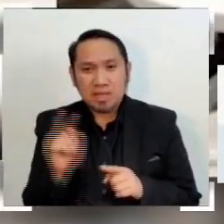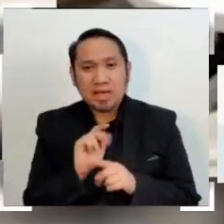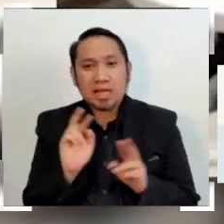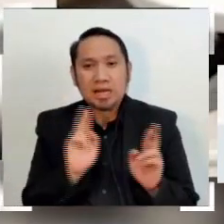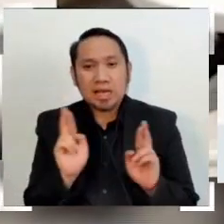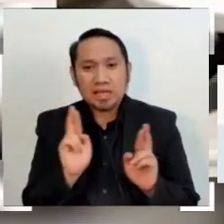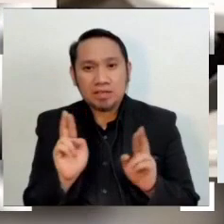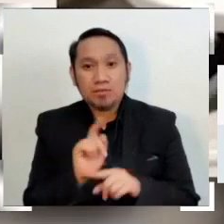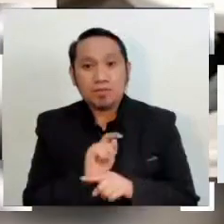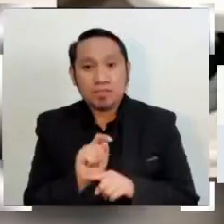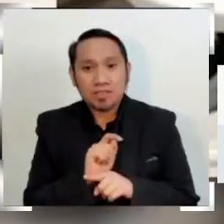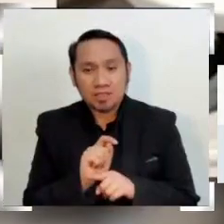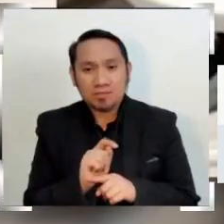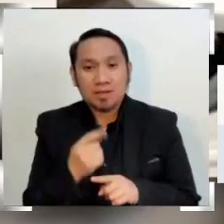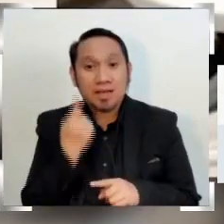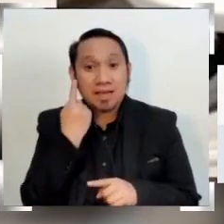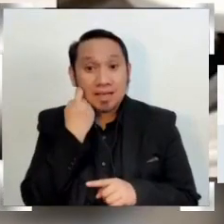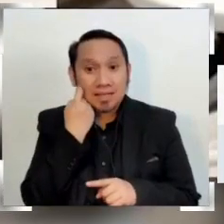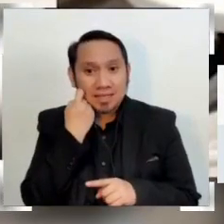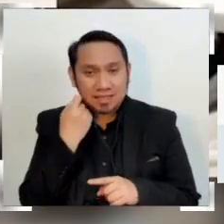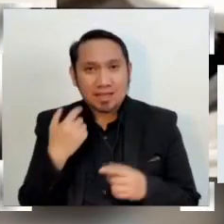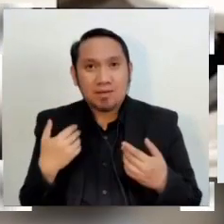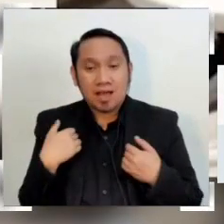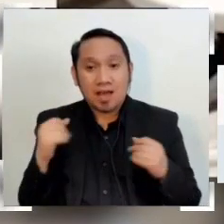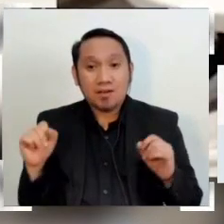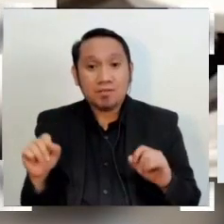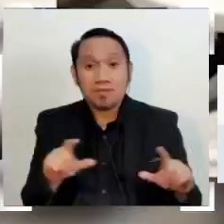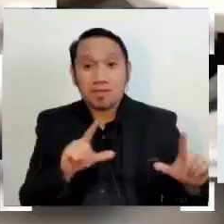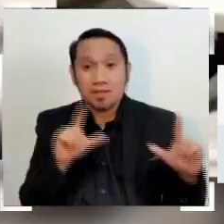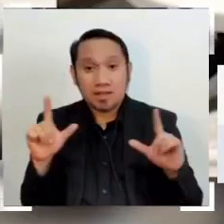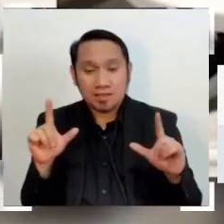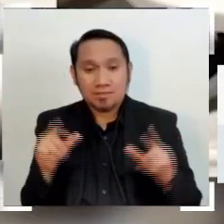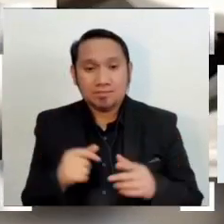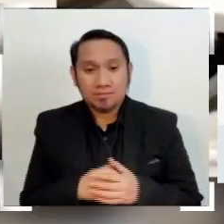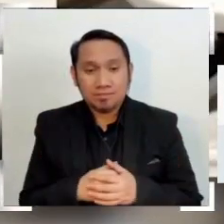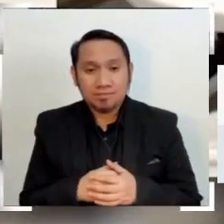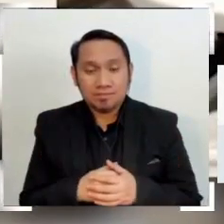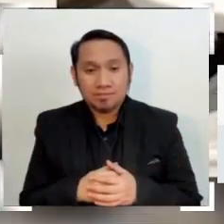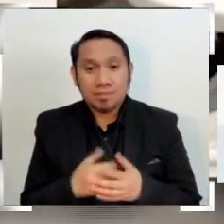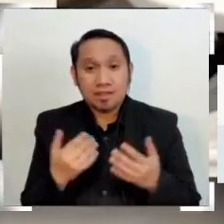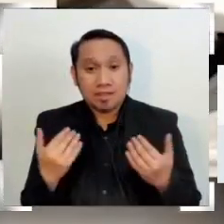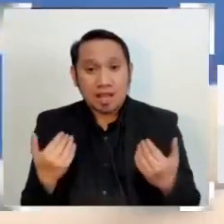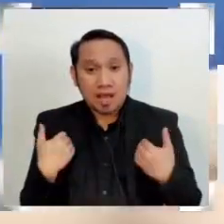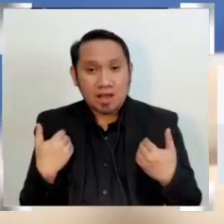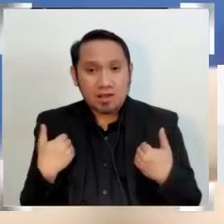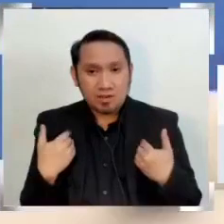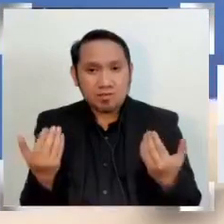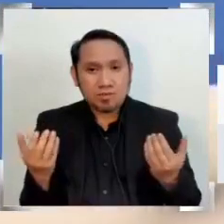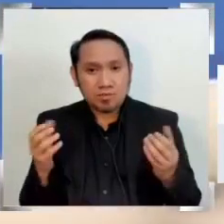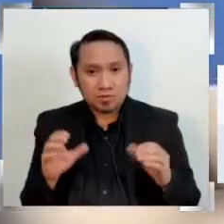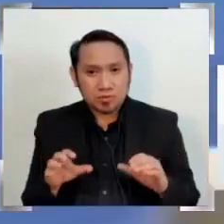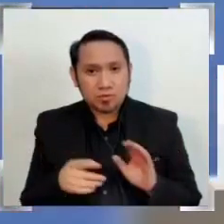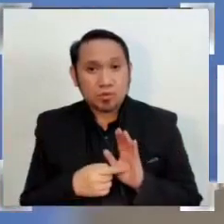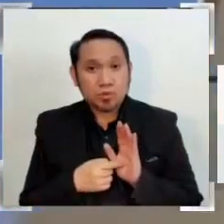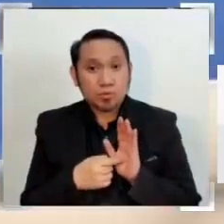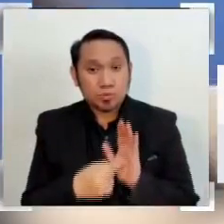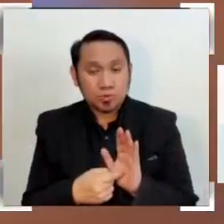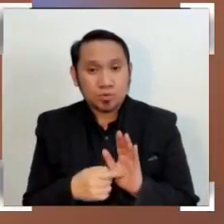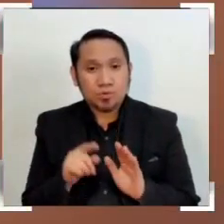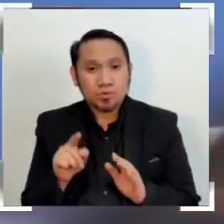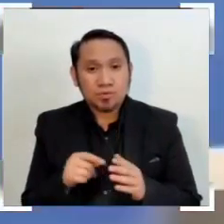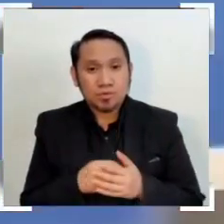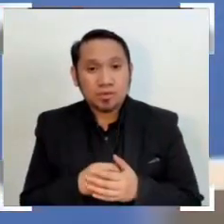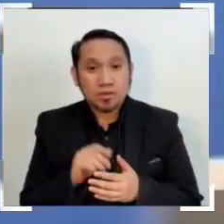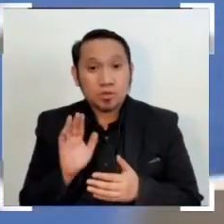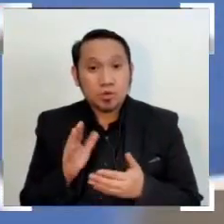Kanina, sama-sama silang nag-live sa Weverse. May pagkakataon pang madali ang ipinasilip ni JK ang kanyang